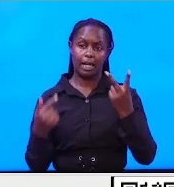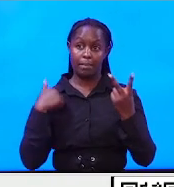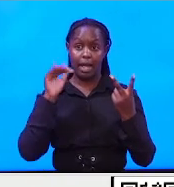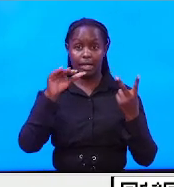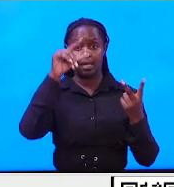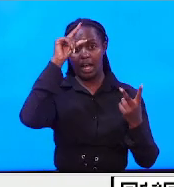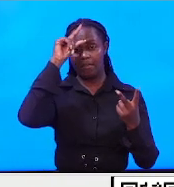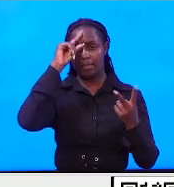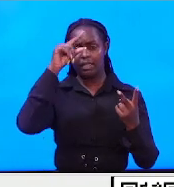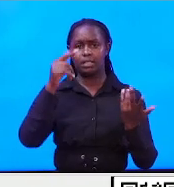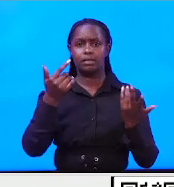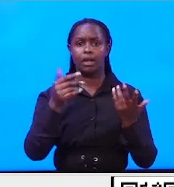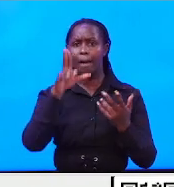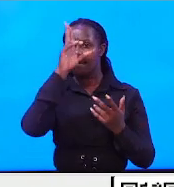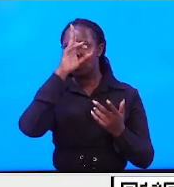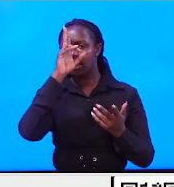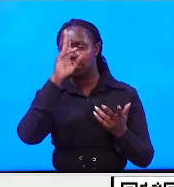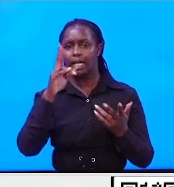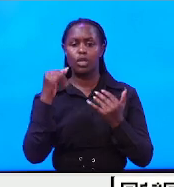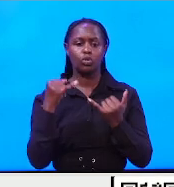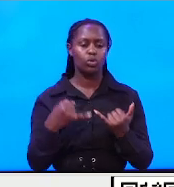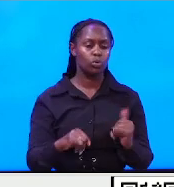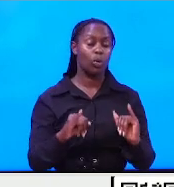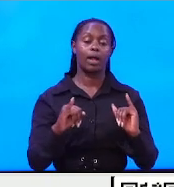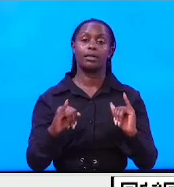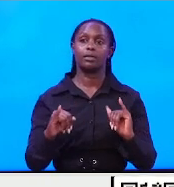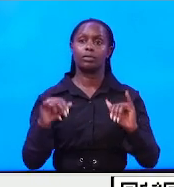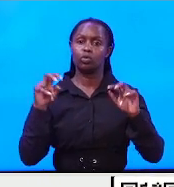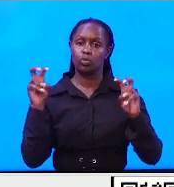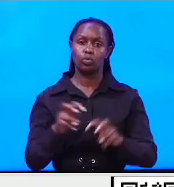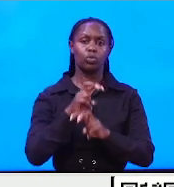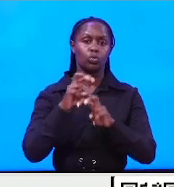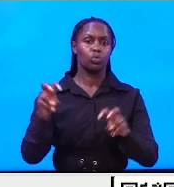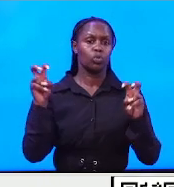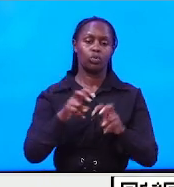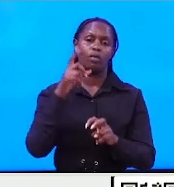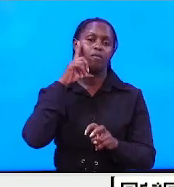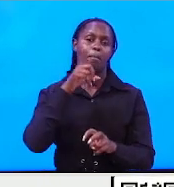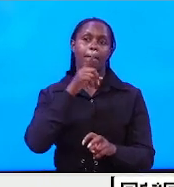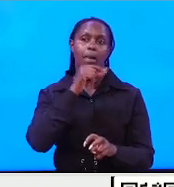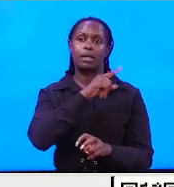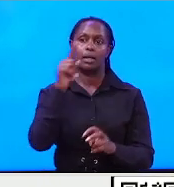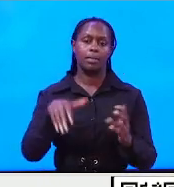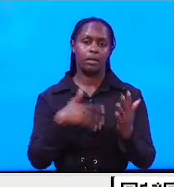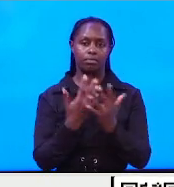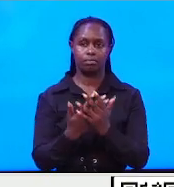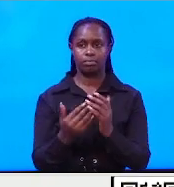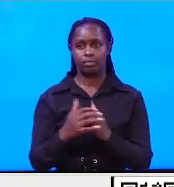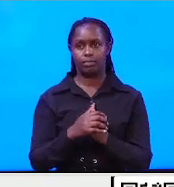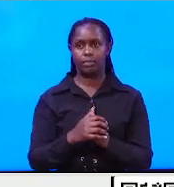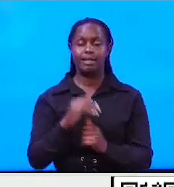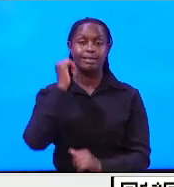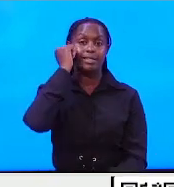serikali kwamba kila njia itumiwe mpaka huyu mzungu afikishwe korokoroni. Hilo ni jambo la kusikitisha